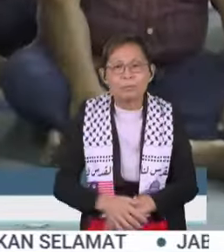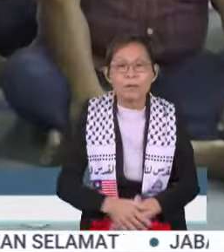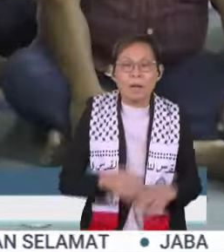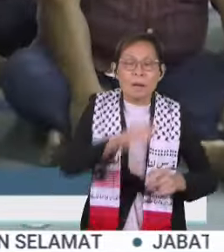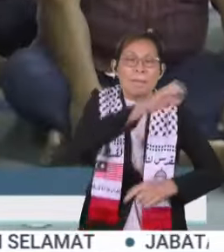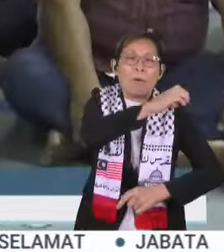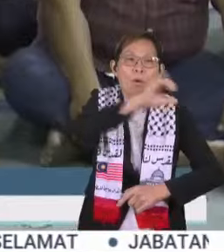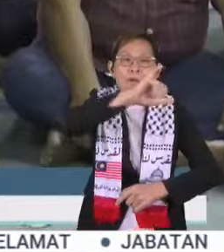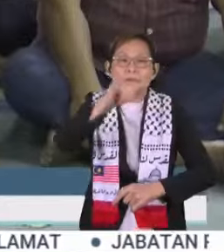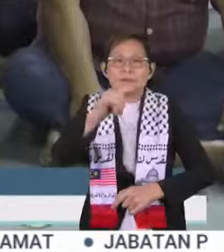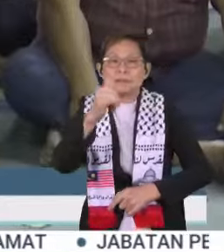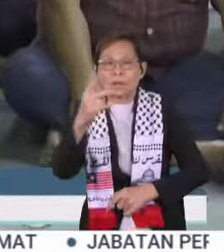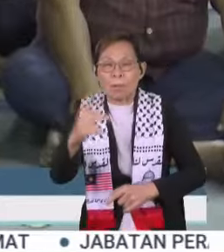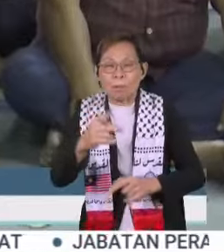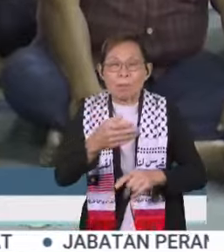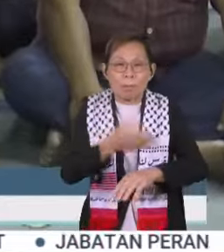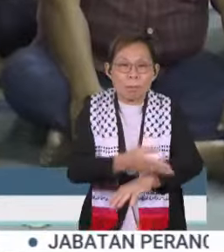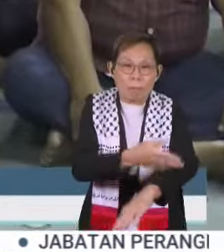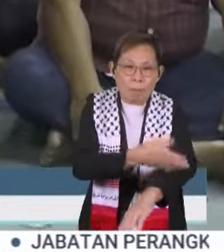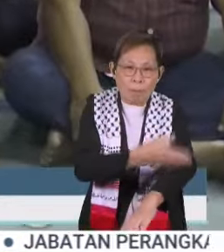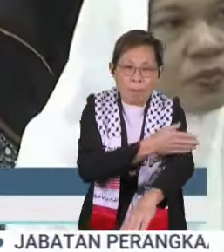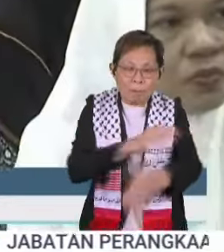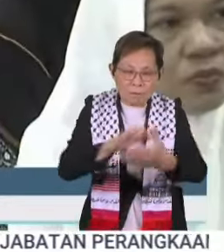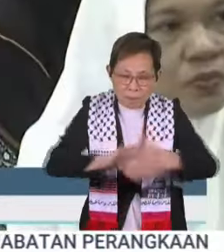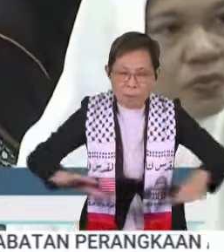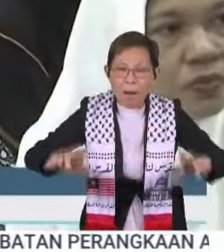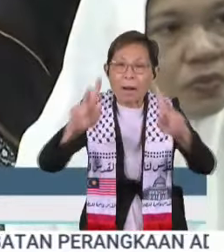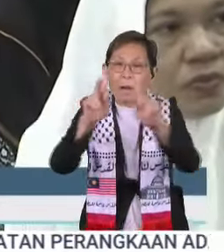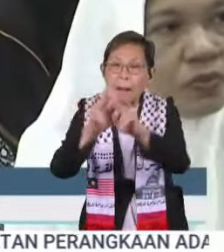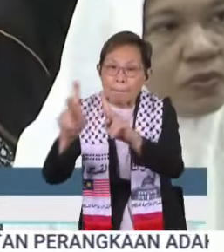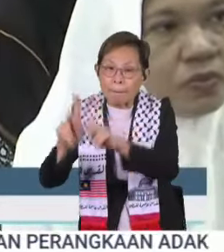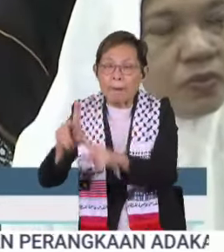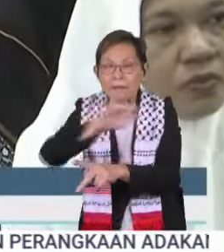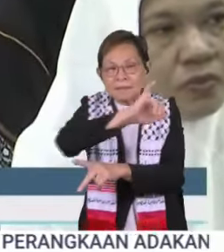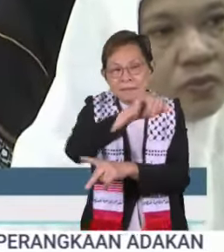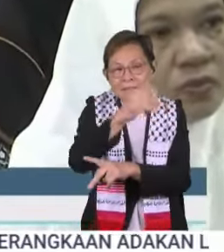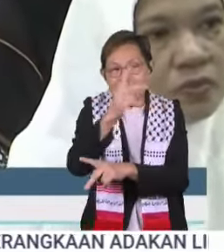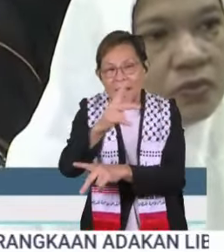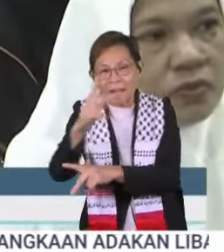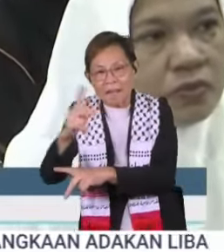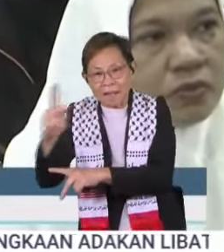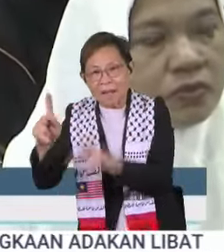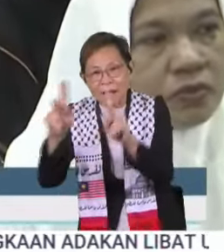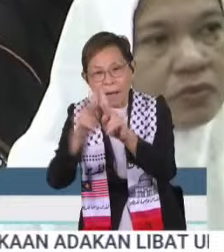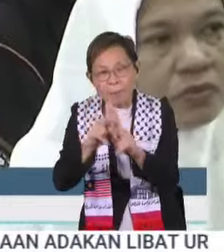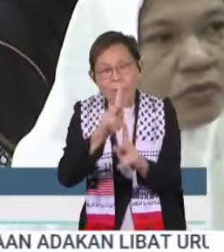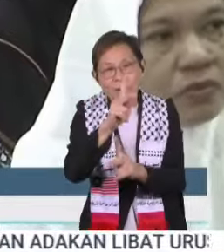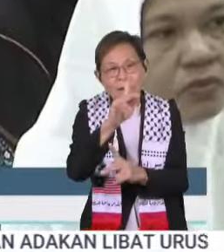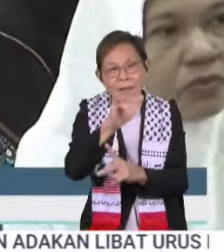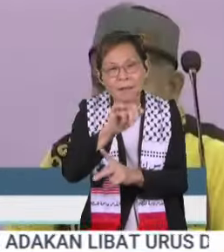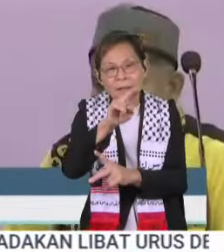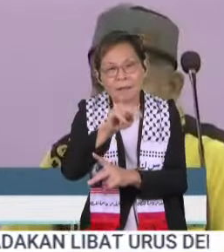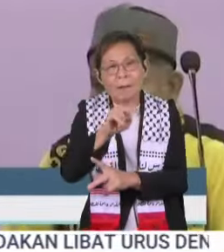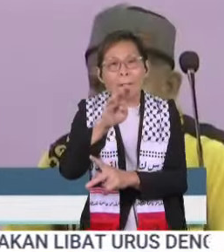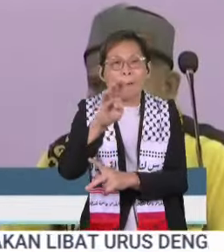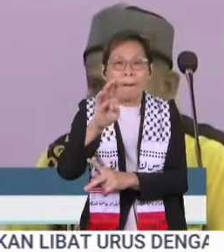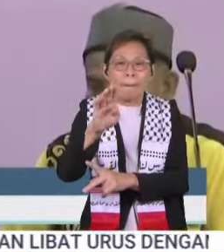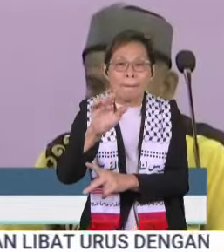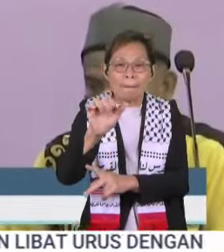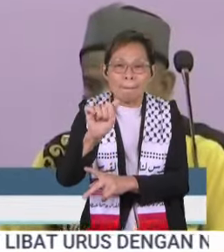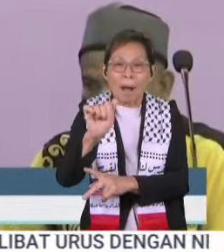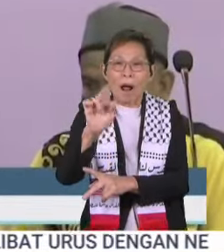itu pengerusi jawatankuasa kemajuan dan keselamatan kampung jkkk kampung kinabutan Tiku